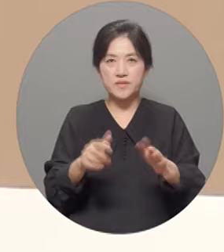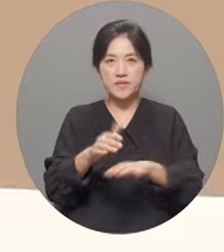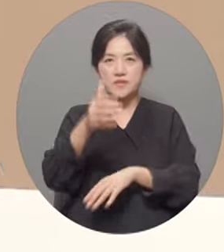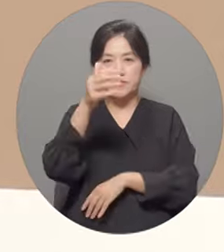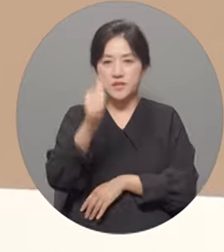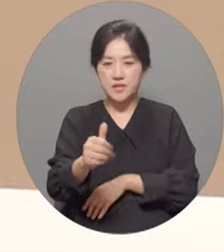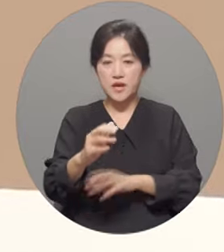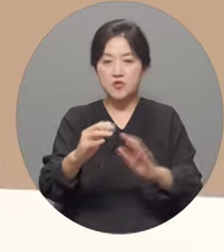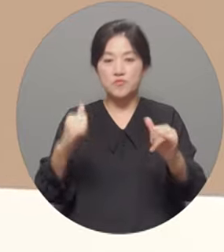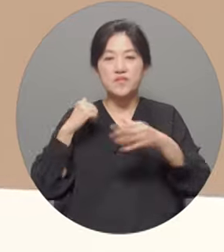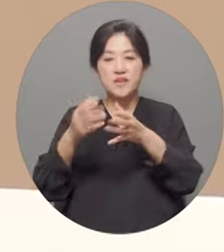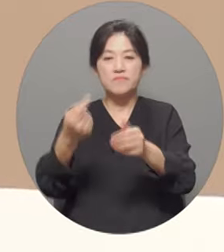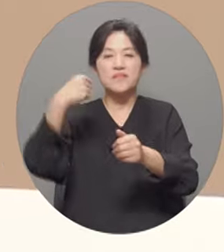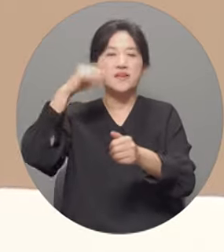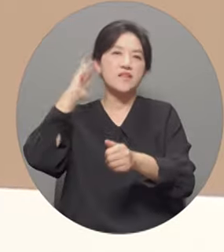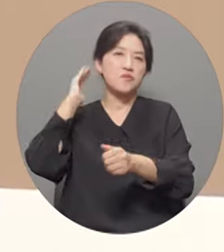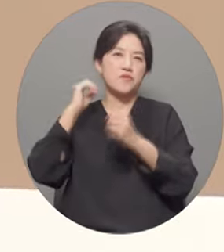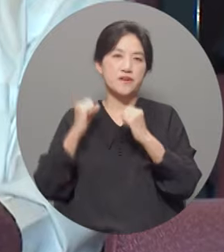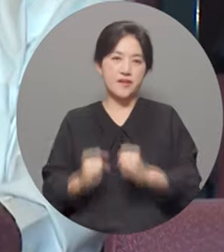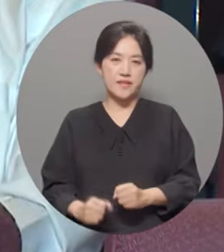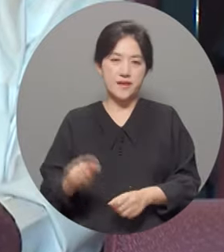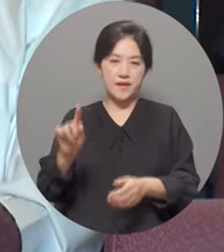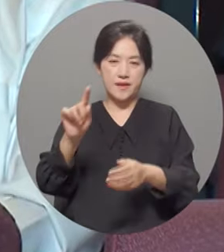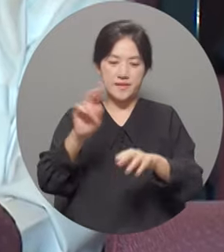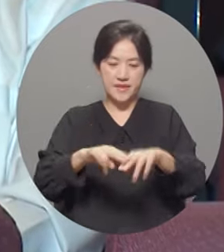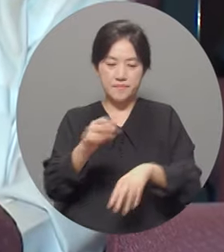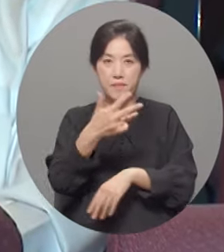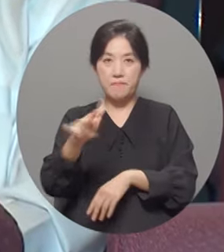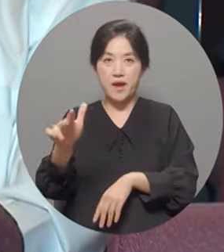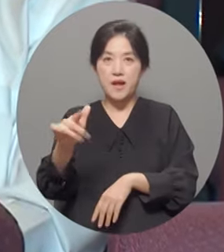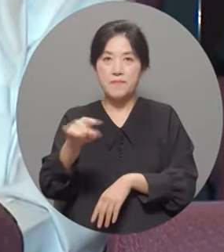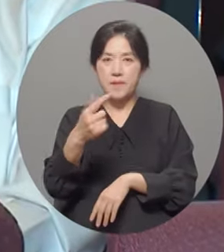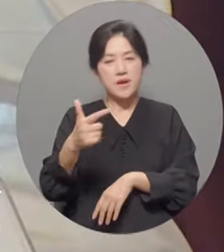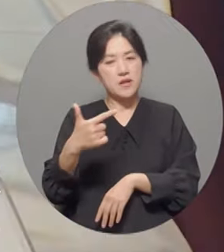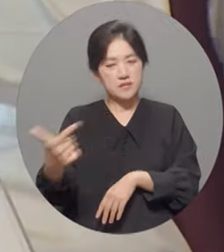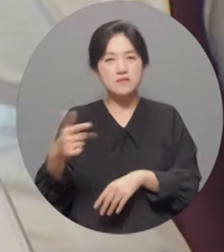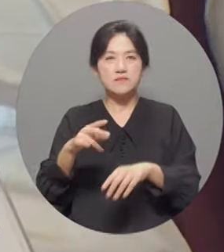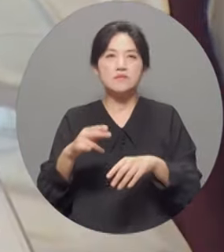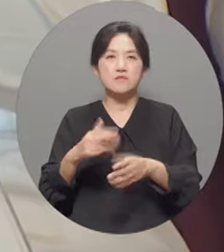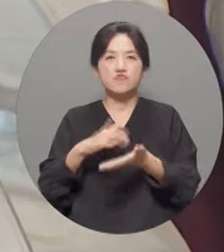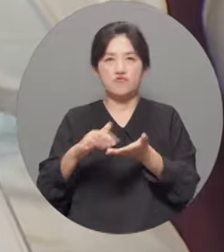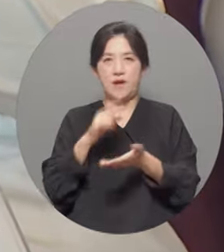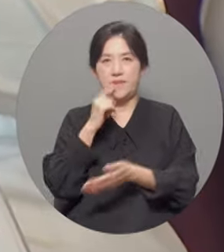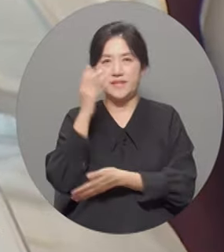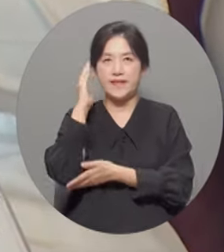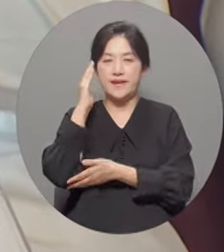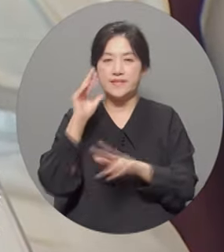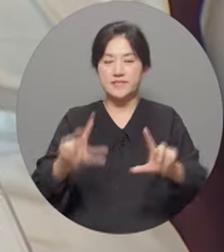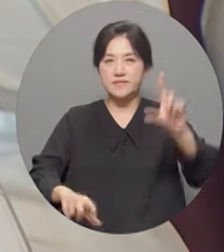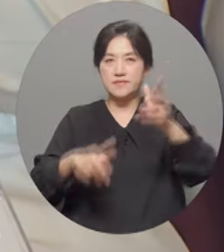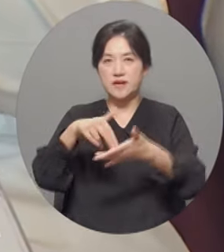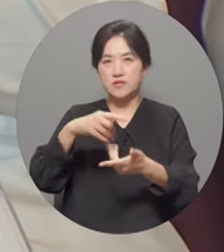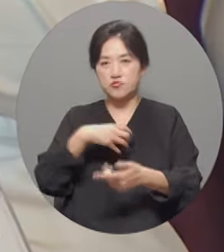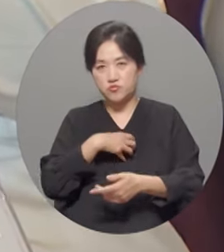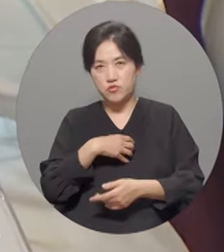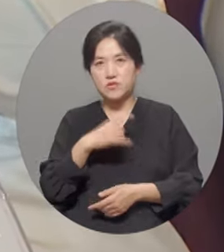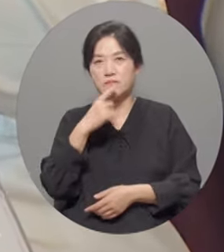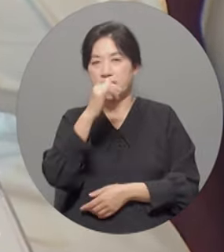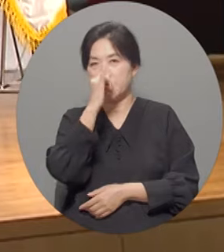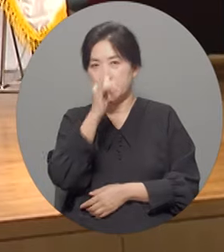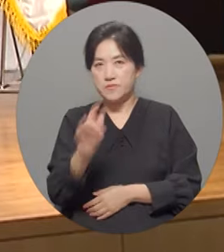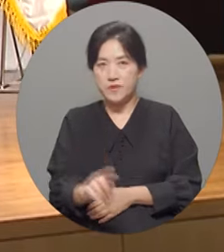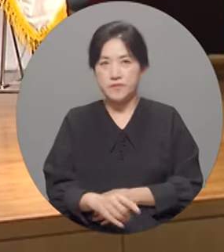뒤에는 대통령이 계시다면서 108석이 큰 숫자라고 말하기도 했습니다. 현 상황에 대한 우려의 목소리도